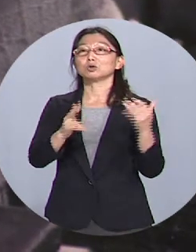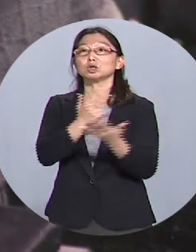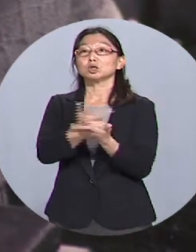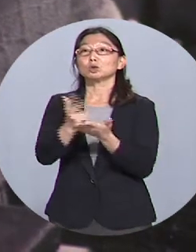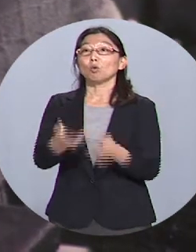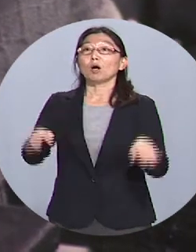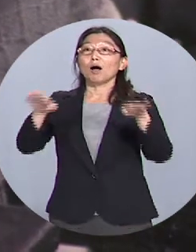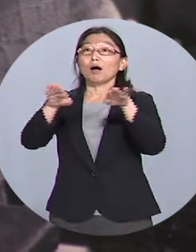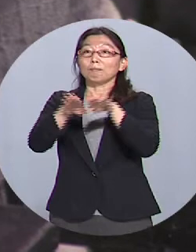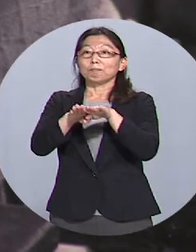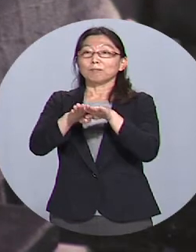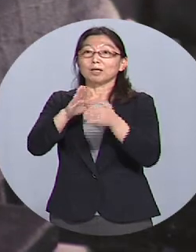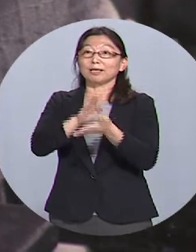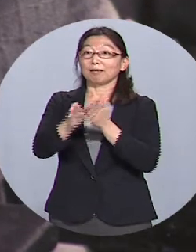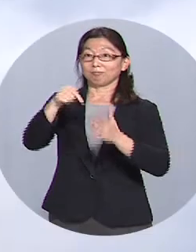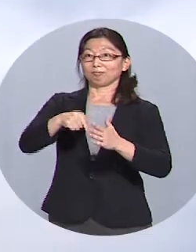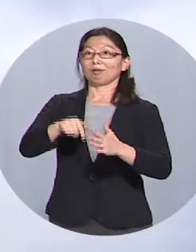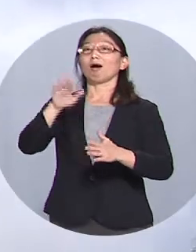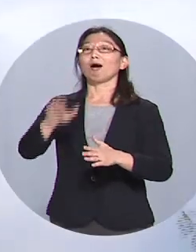埼玉県内にあるんです。